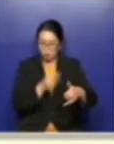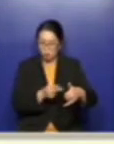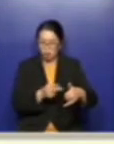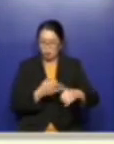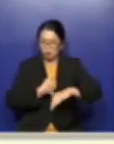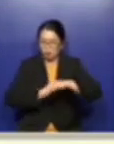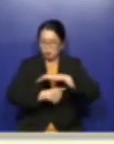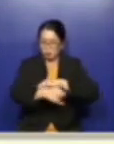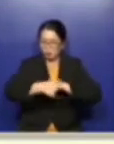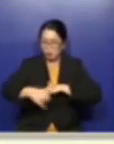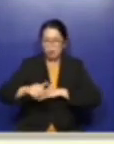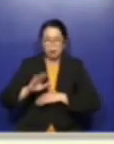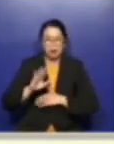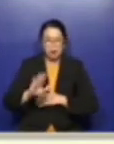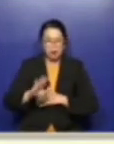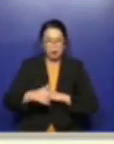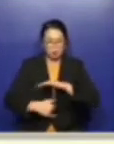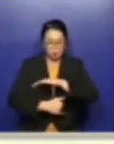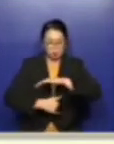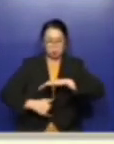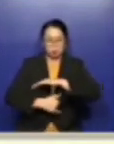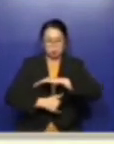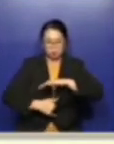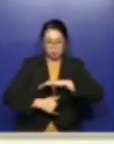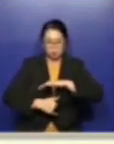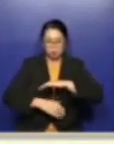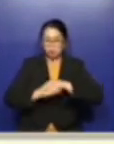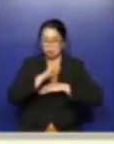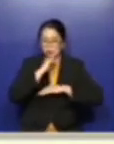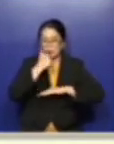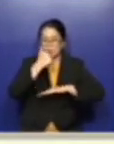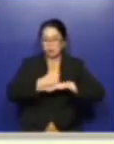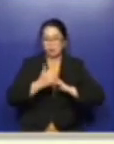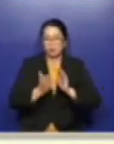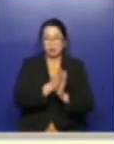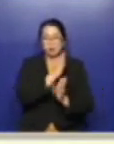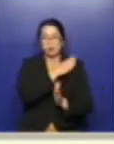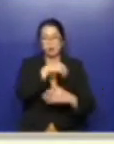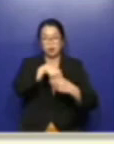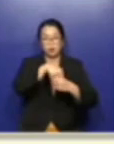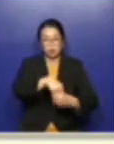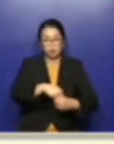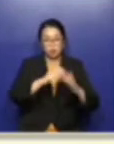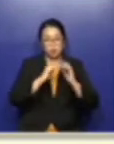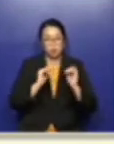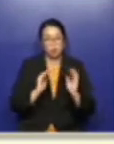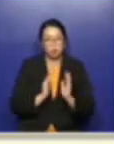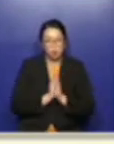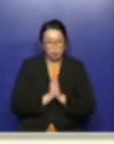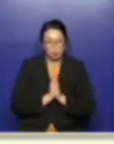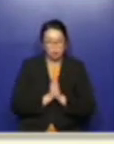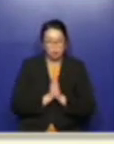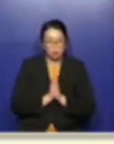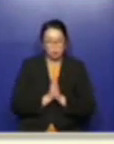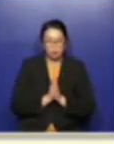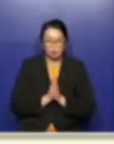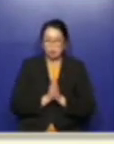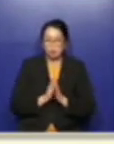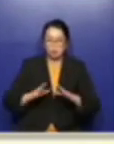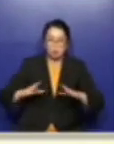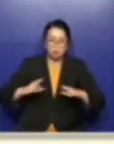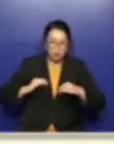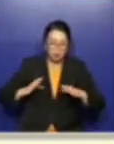ราวและเจ้าวาดแห่งวัดที่พระภิกษุนั้นสังกัดไม่รับมอบตัวไว้ควบคุมห